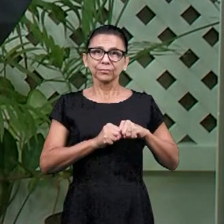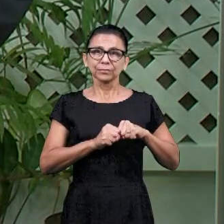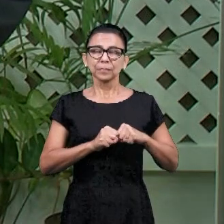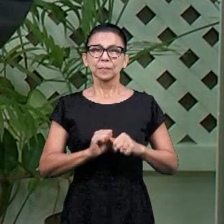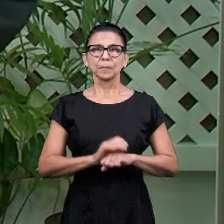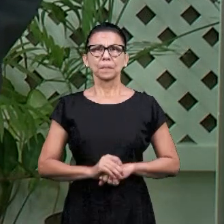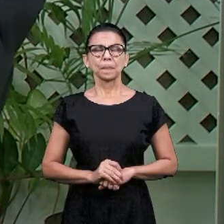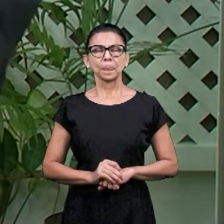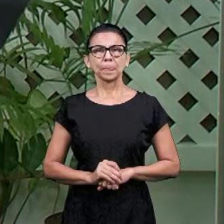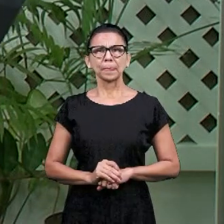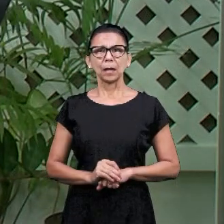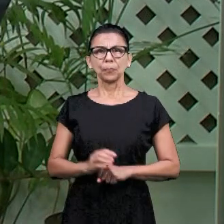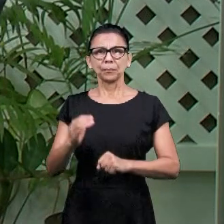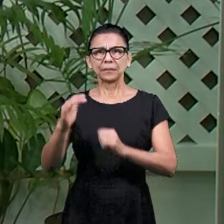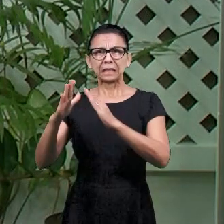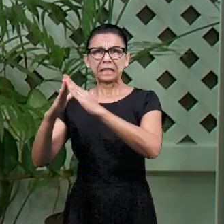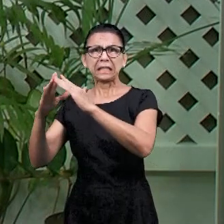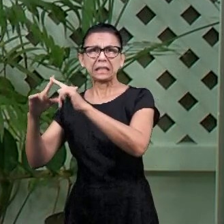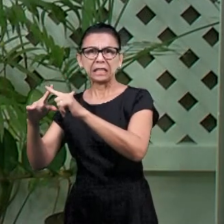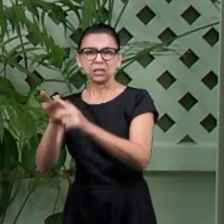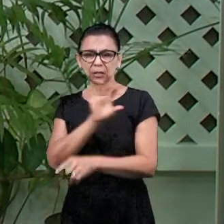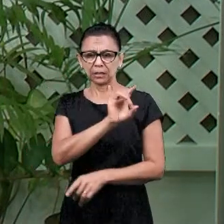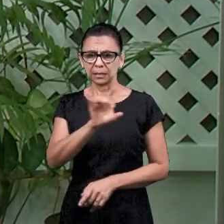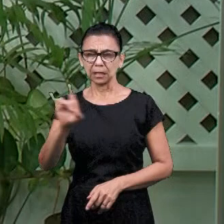de prière, chaque groupe,